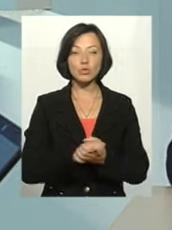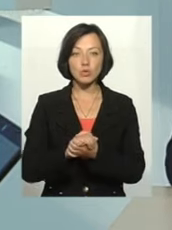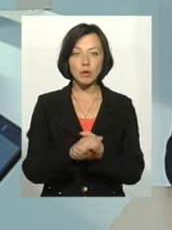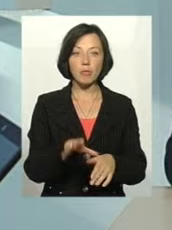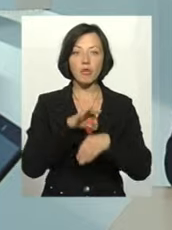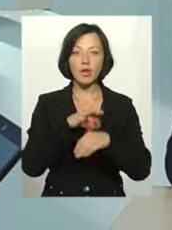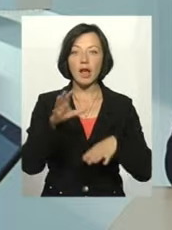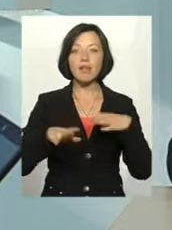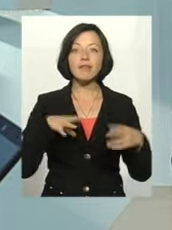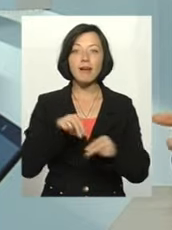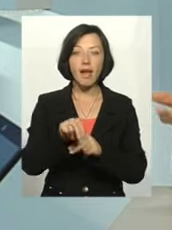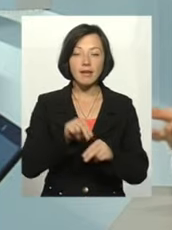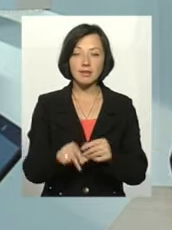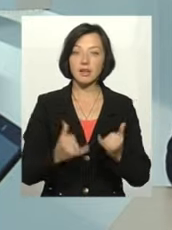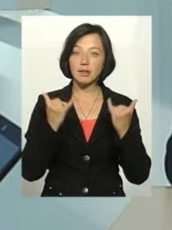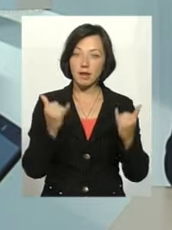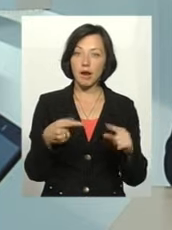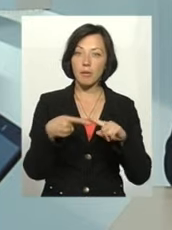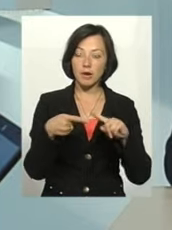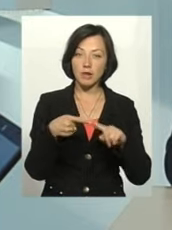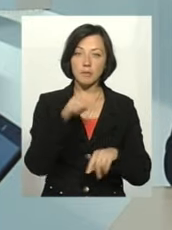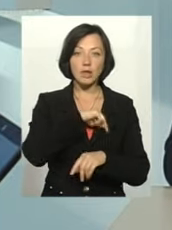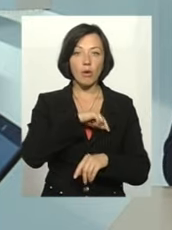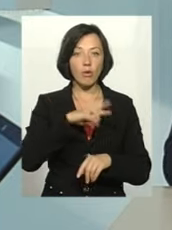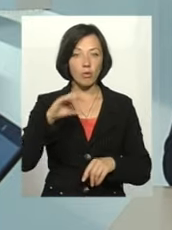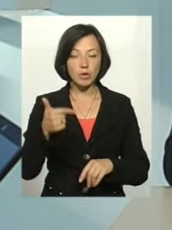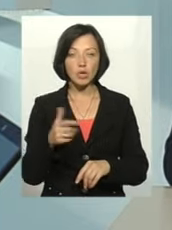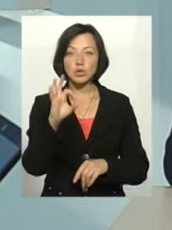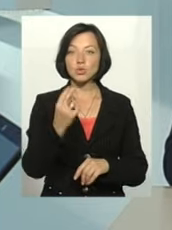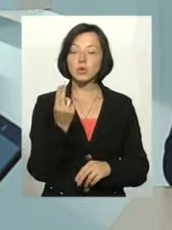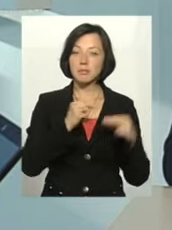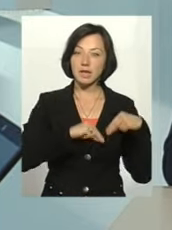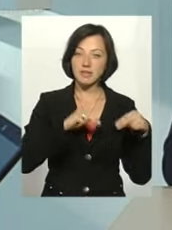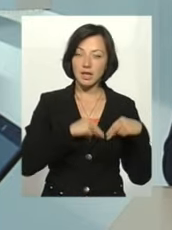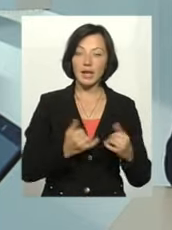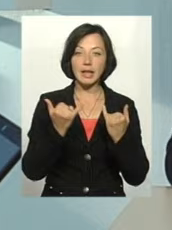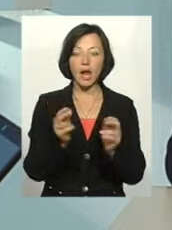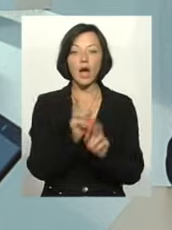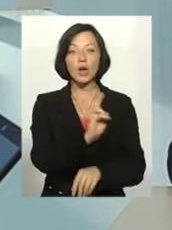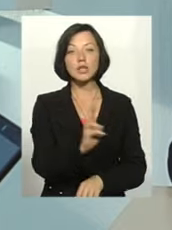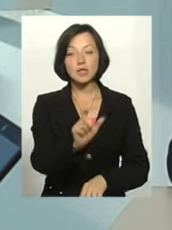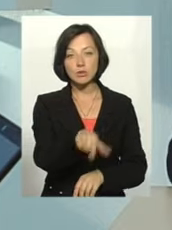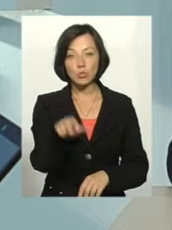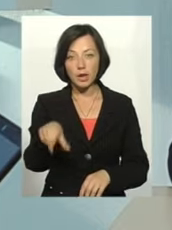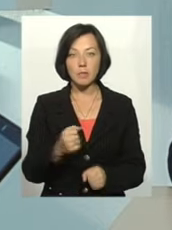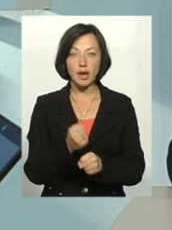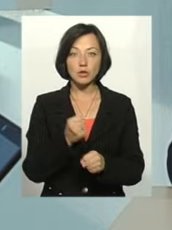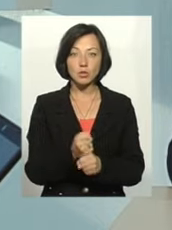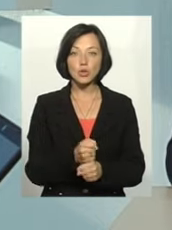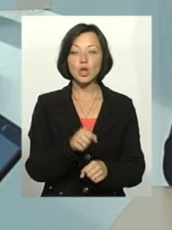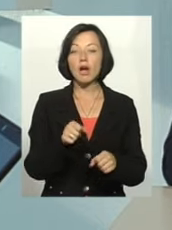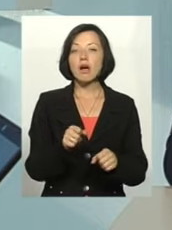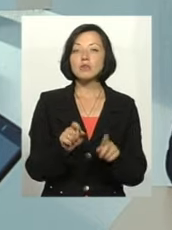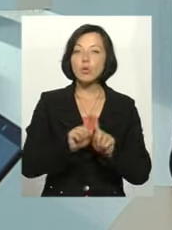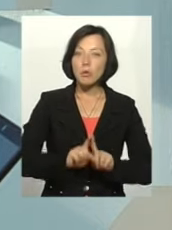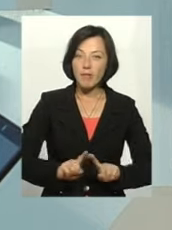який проводить тренінги для, в першу чергу, психологів, соціальних працівників, для тих людей, які працюють з людьми з